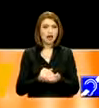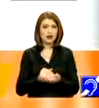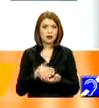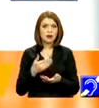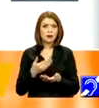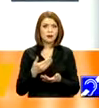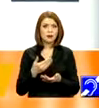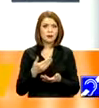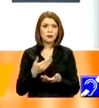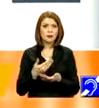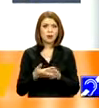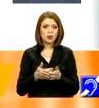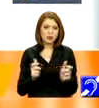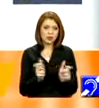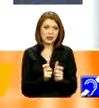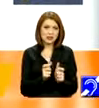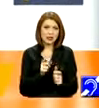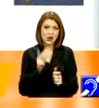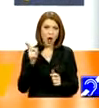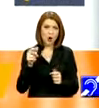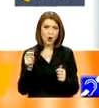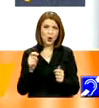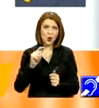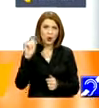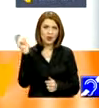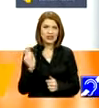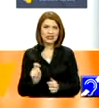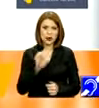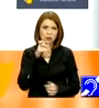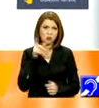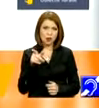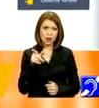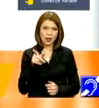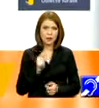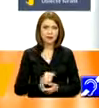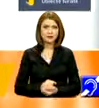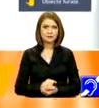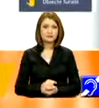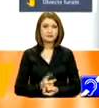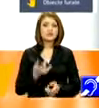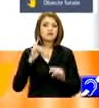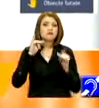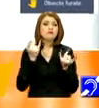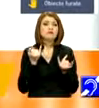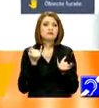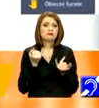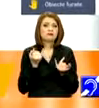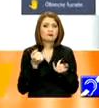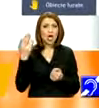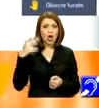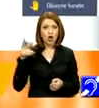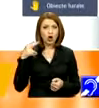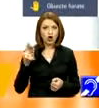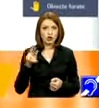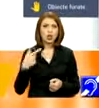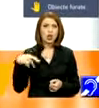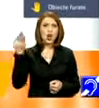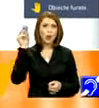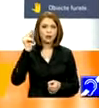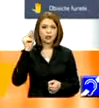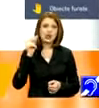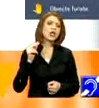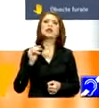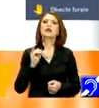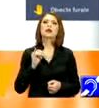firesc reținerea pe teritoriul țării vecine a Elenei Udrea. Ce se va întâmpla în continuare? De obicei,